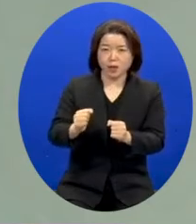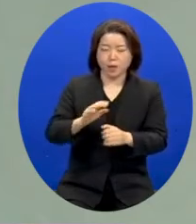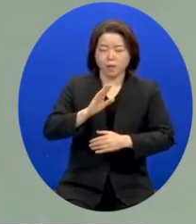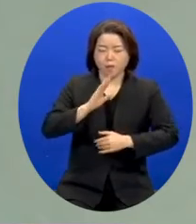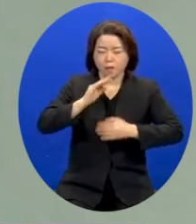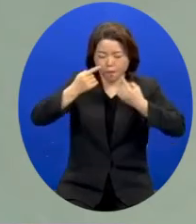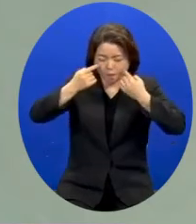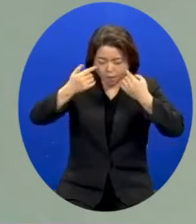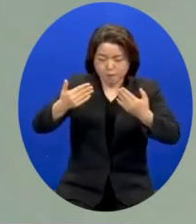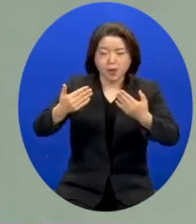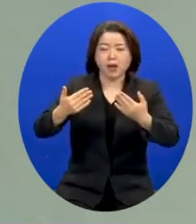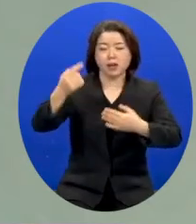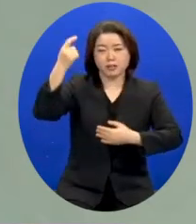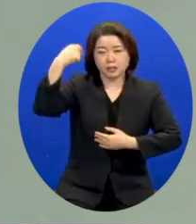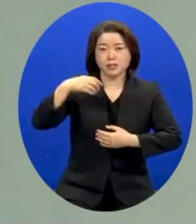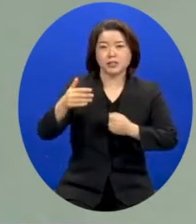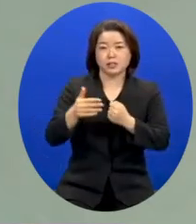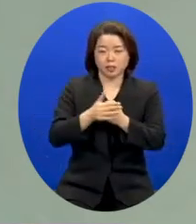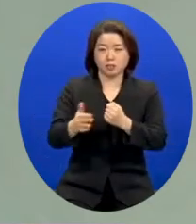분명하게 느껴지기 때문이에요.